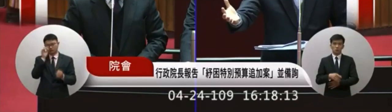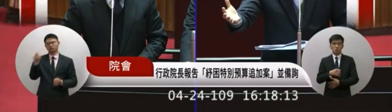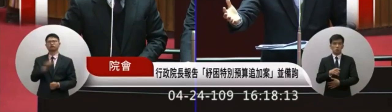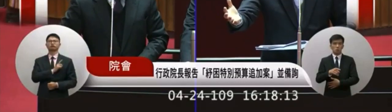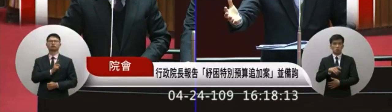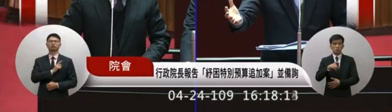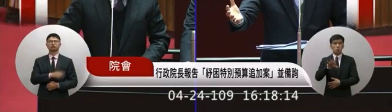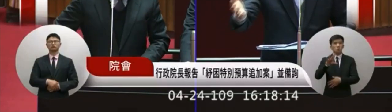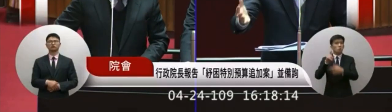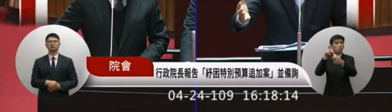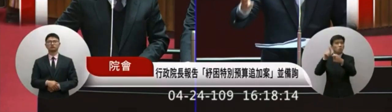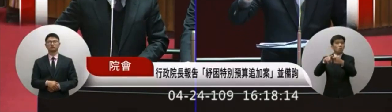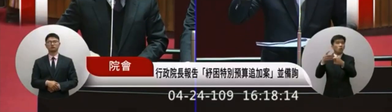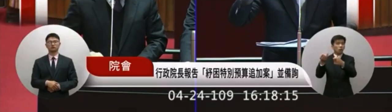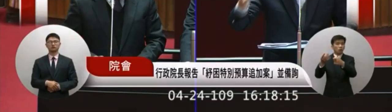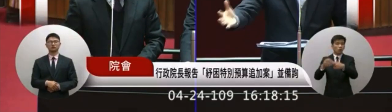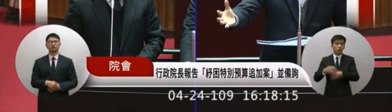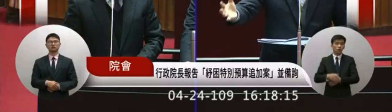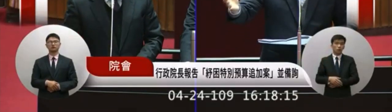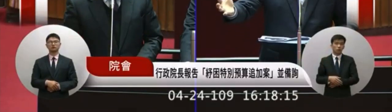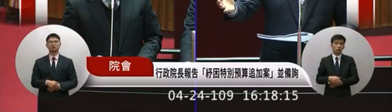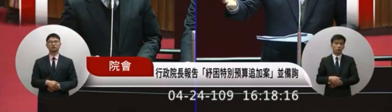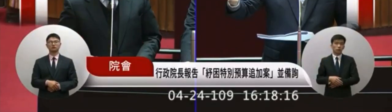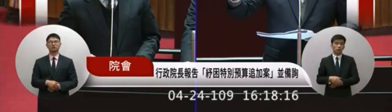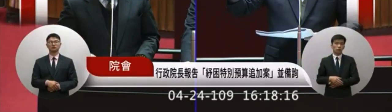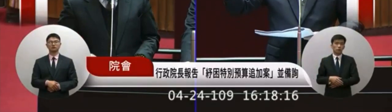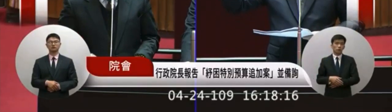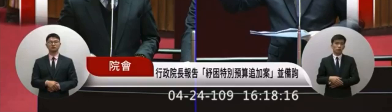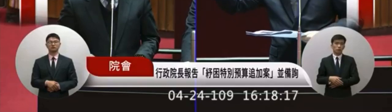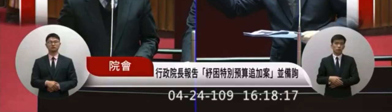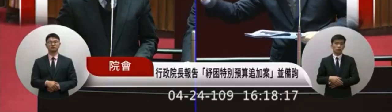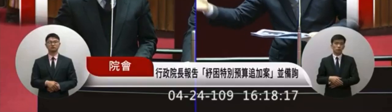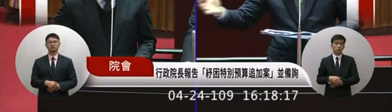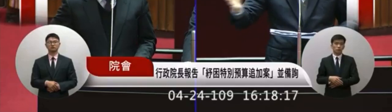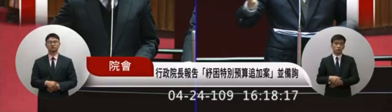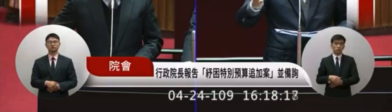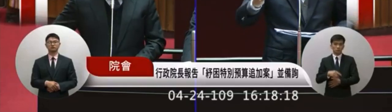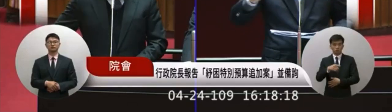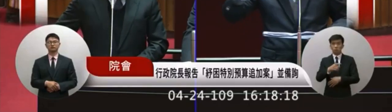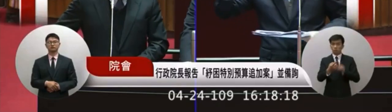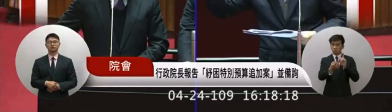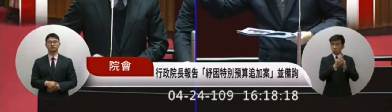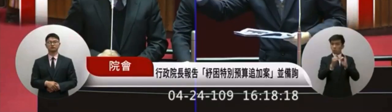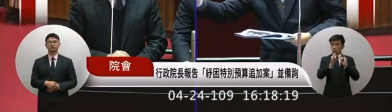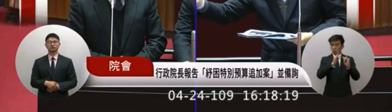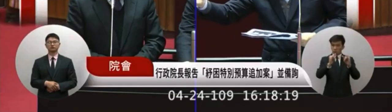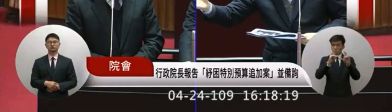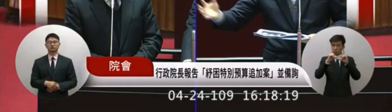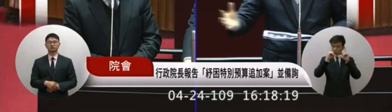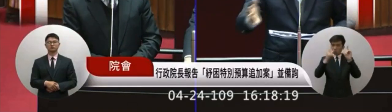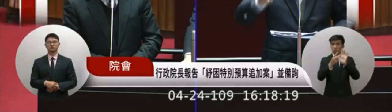个目标吧，院长。你能跟社会大众讲，或者